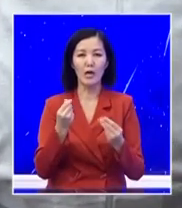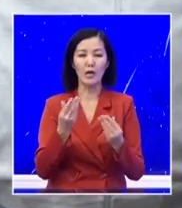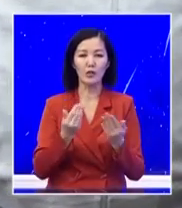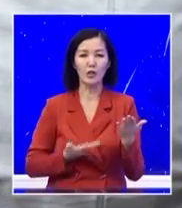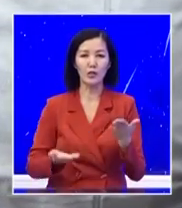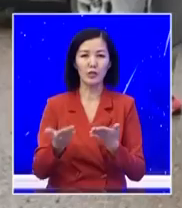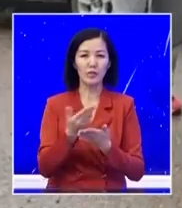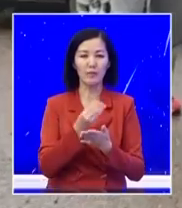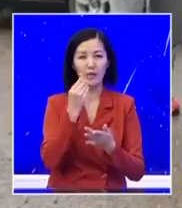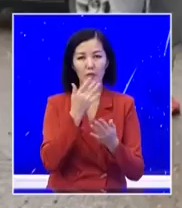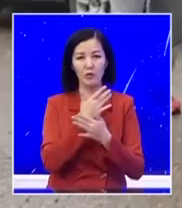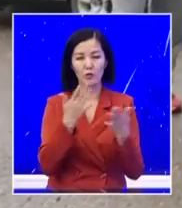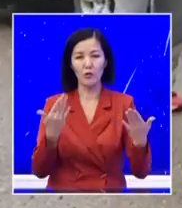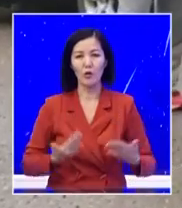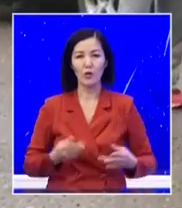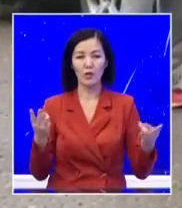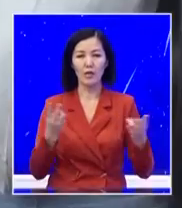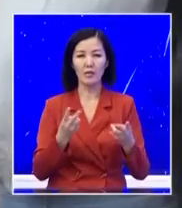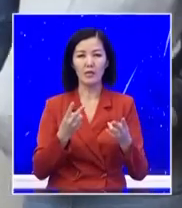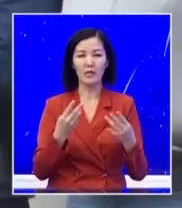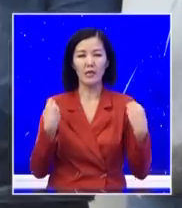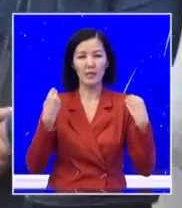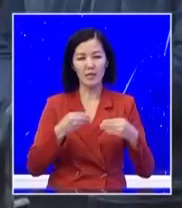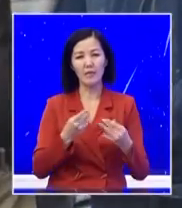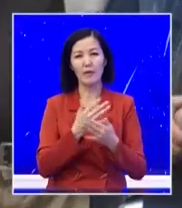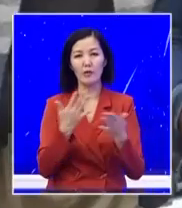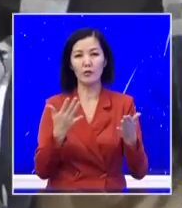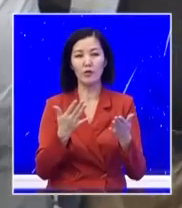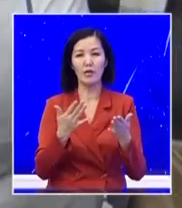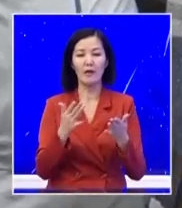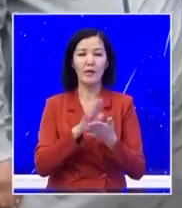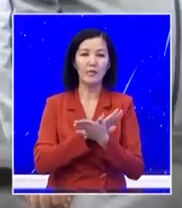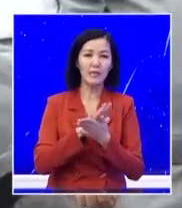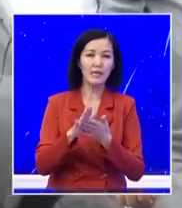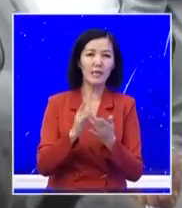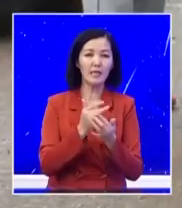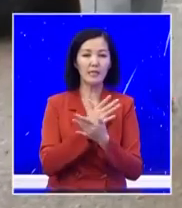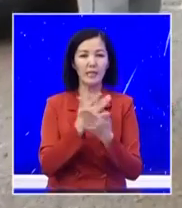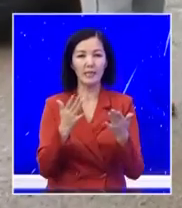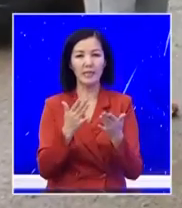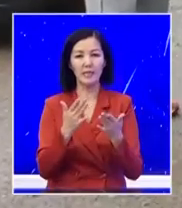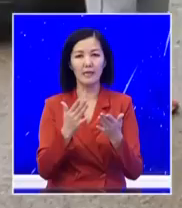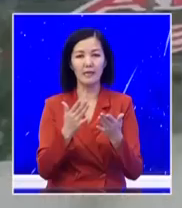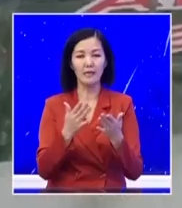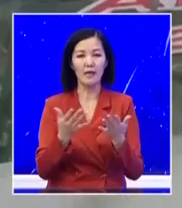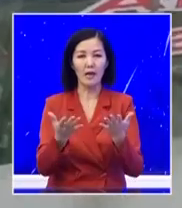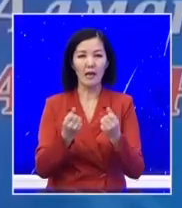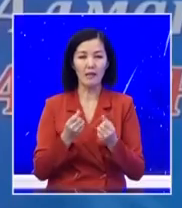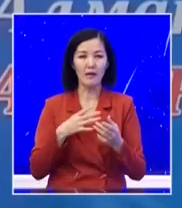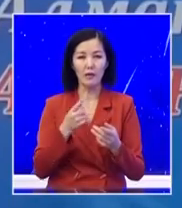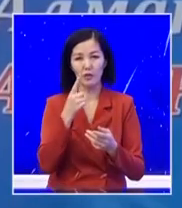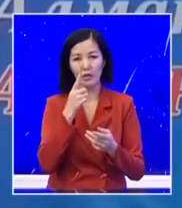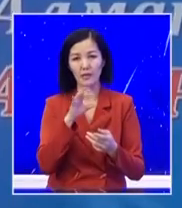қабыл ақша түсіпті. Азған азық түлік, тұрмысқа қажетті дүние мүлік және жеке бас гигиеналық заттар алынған.